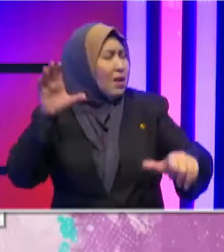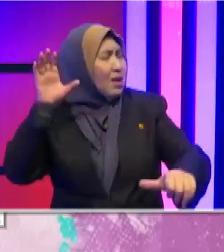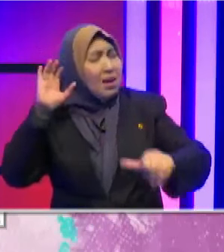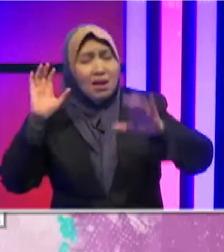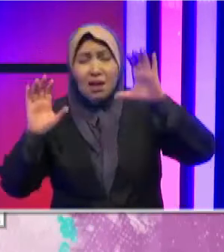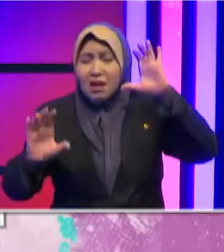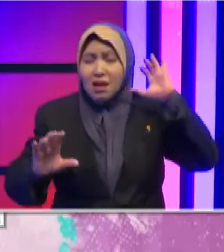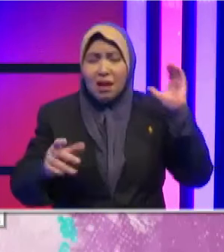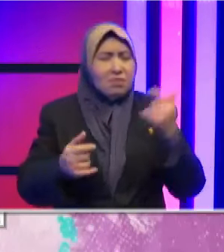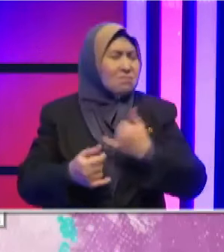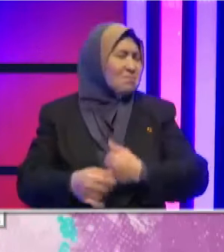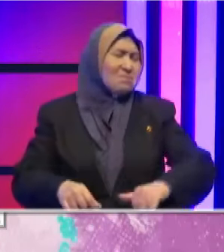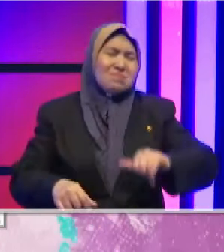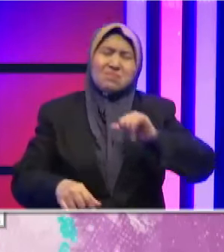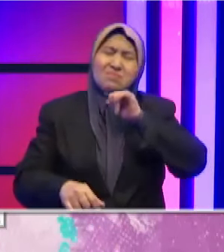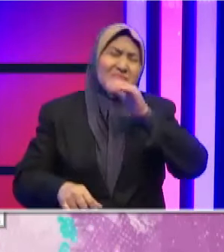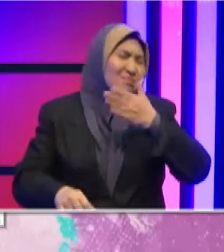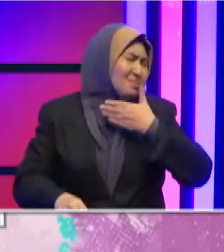halaya